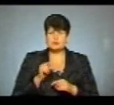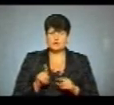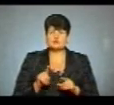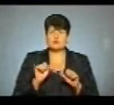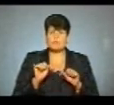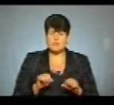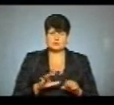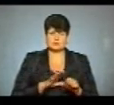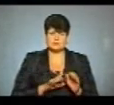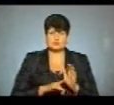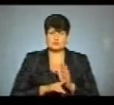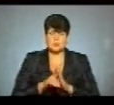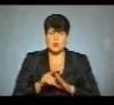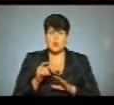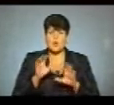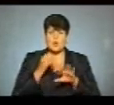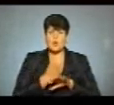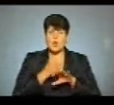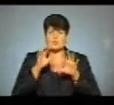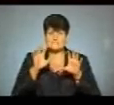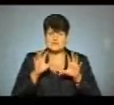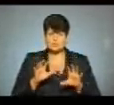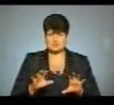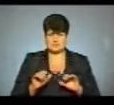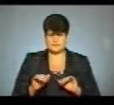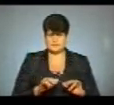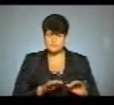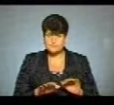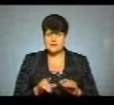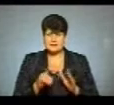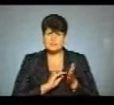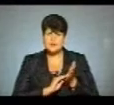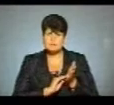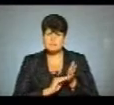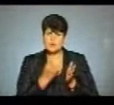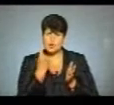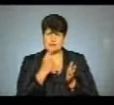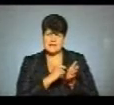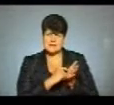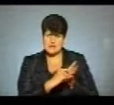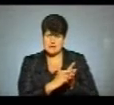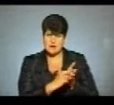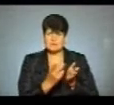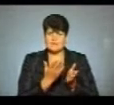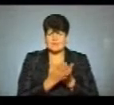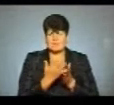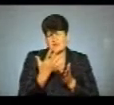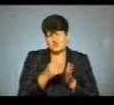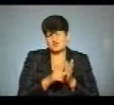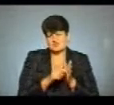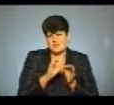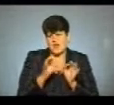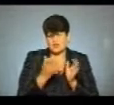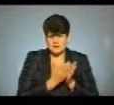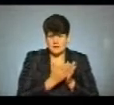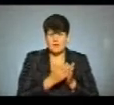було запустити конституційний механізм. У Конституції написано, одна стаття, де є там 5-6 речень.